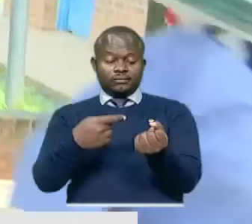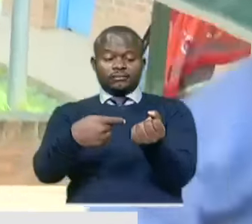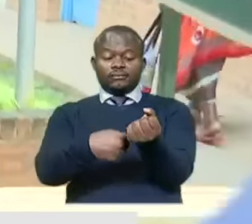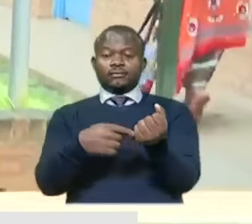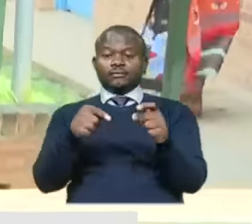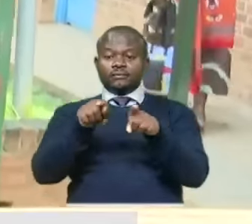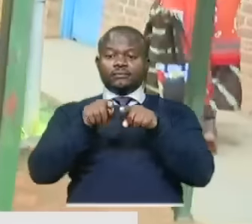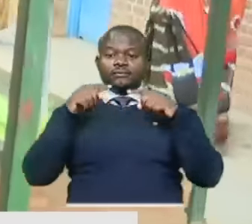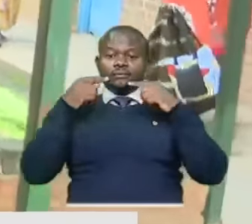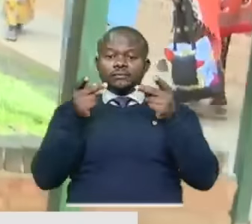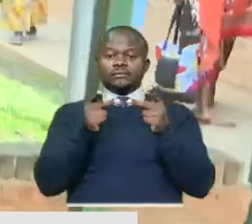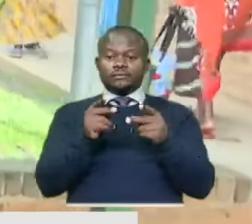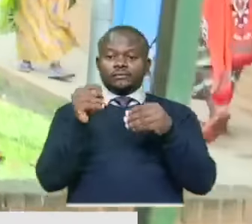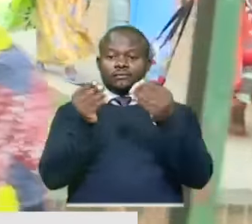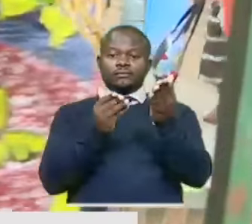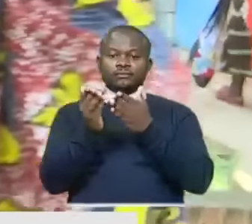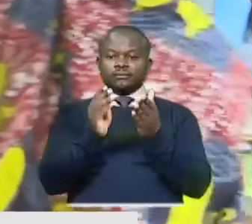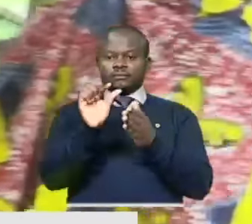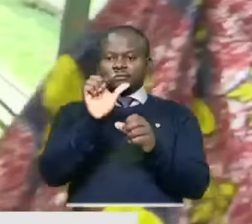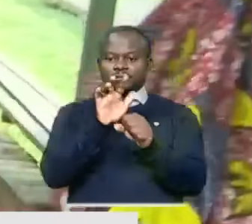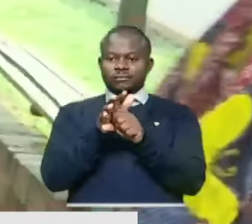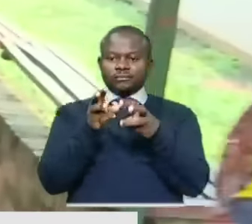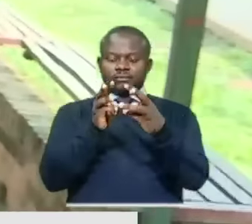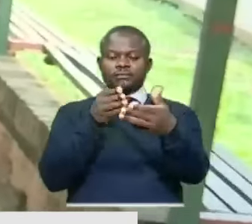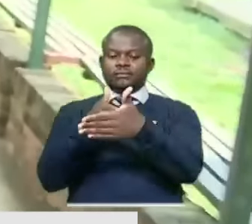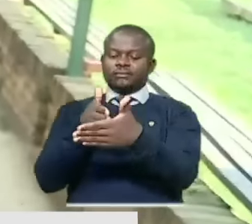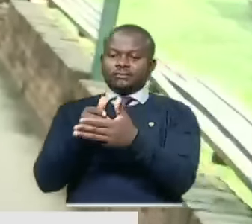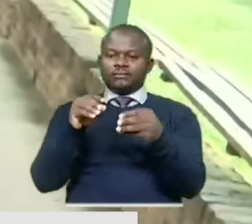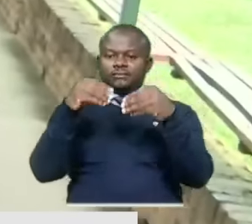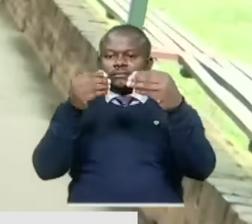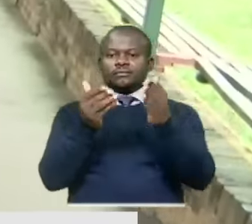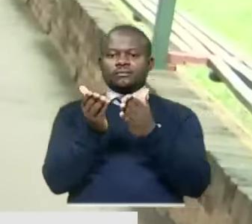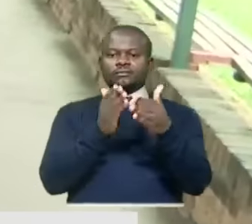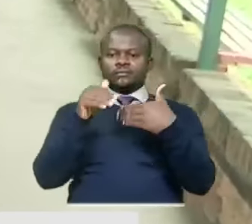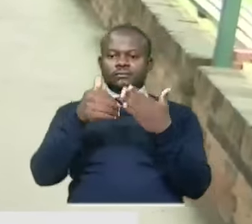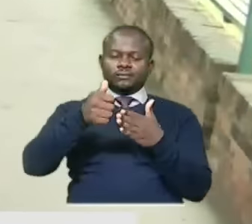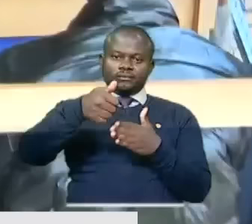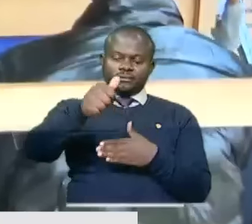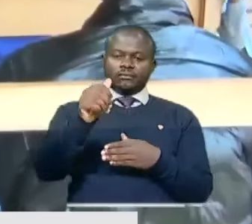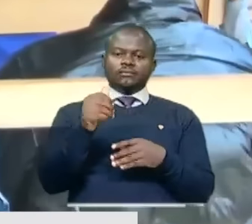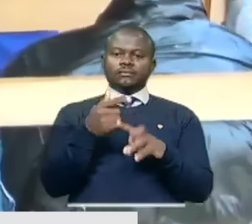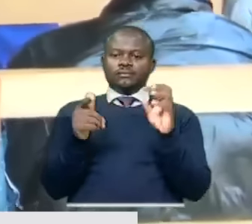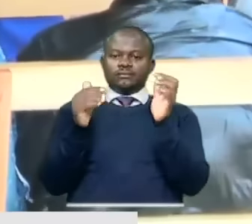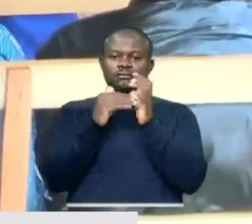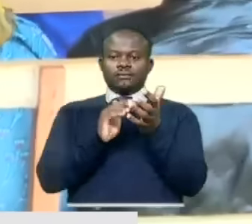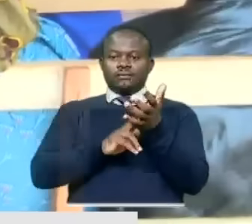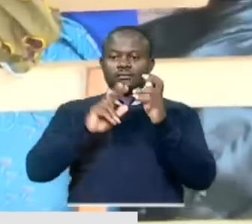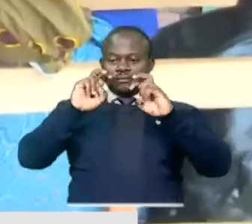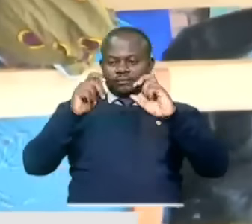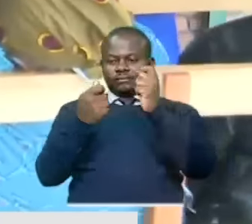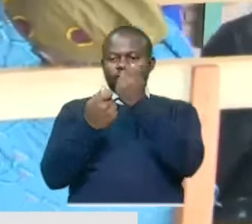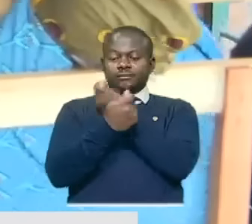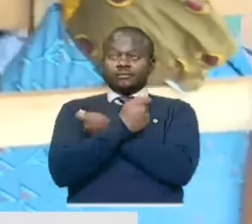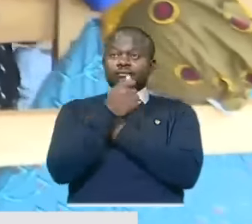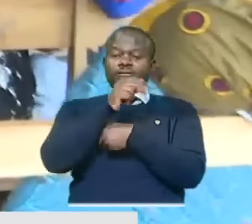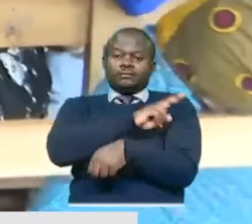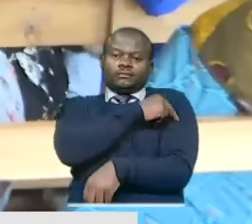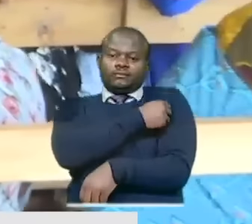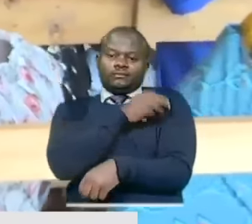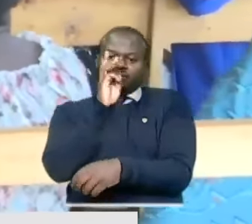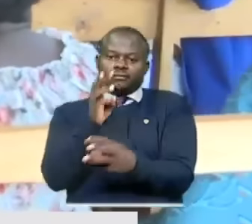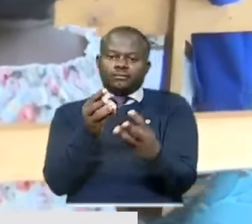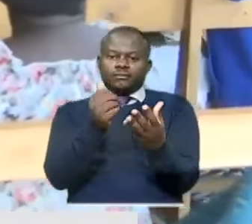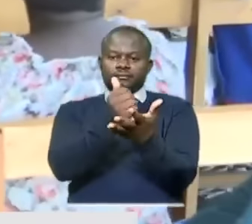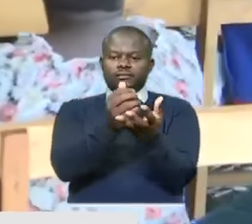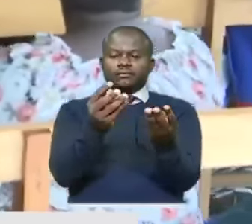bavuga ko naho bahererwa serivisi ari hato cyane ku buryo bidindiza imitangire y'izo serivisi bahabwa ariko bakemeza ko kuvugururwa kw'ibi bitaro bizakemura